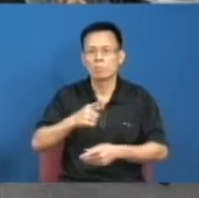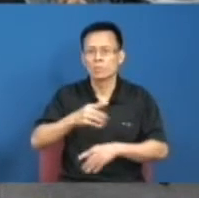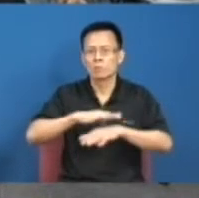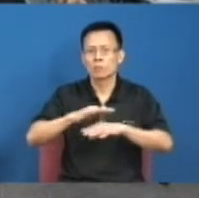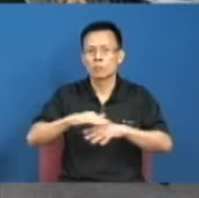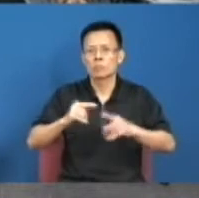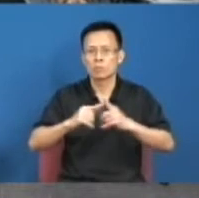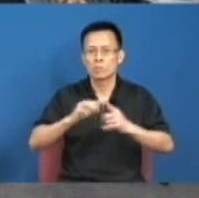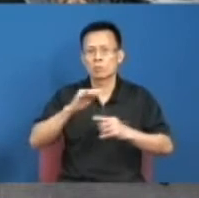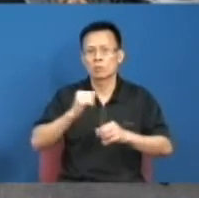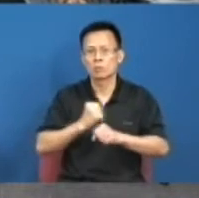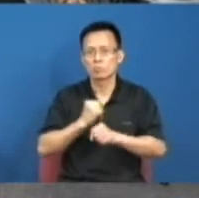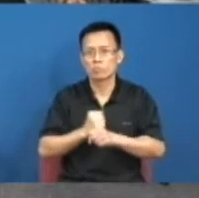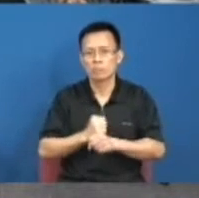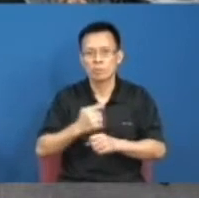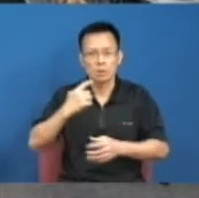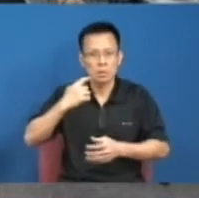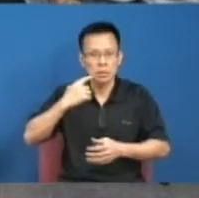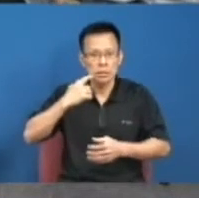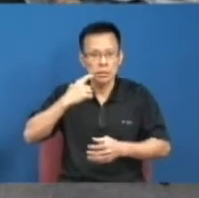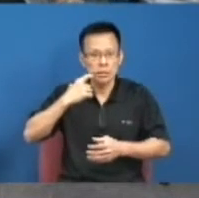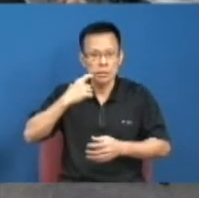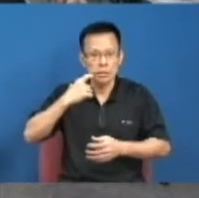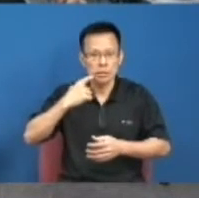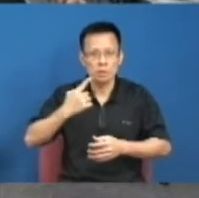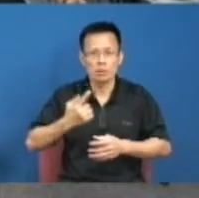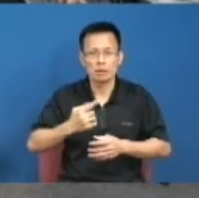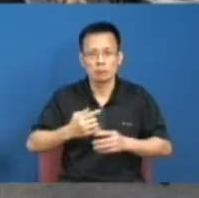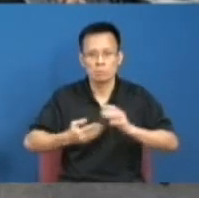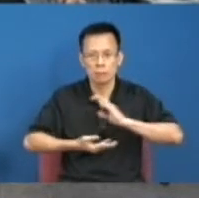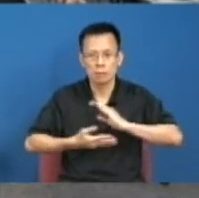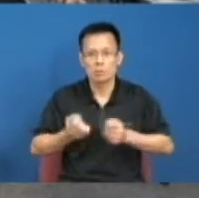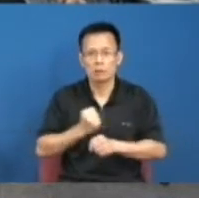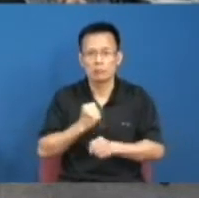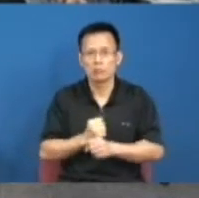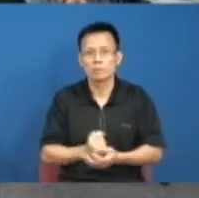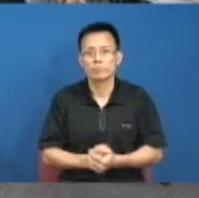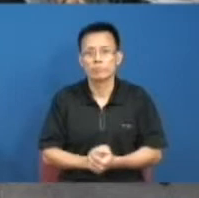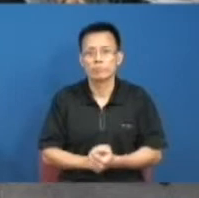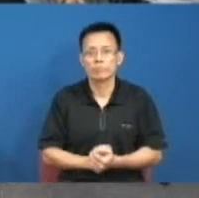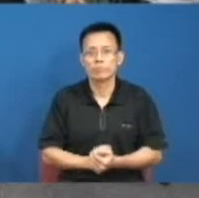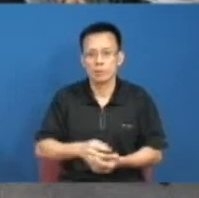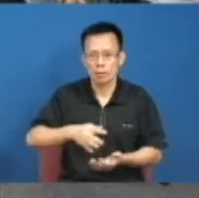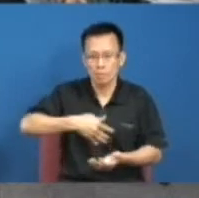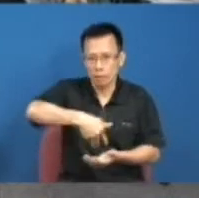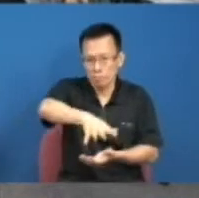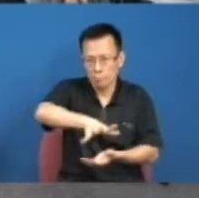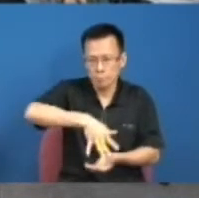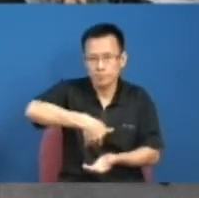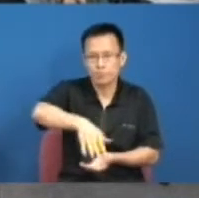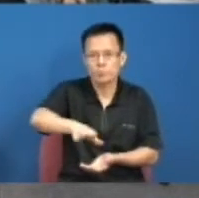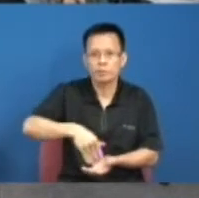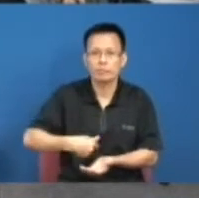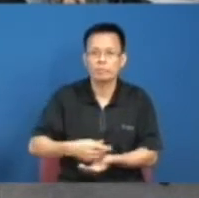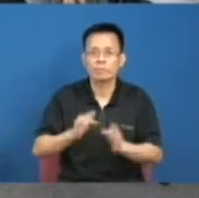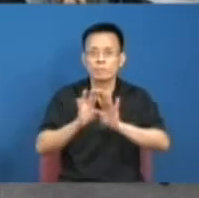到，嚇、 嗯， 呢、這個係好嚴格嘅、好細心嘅工程， 係咯， 嚇。 但係如果有咗呢啲即係類似